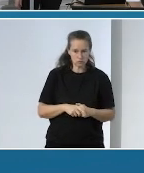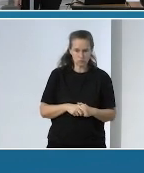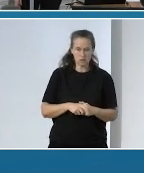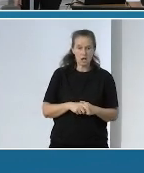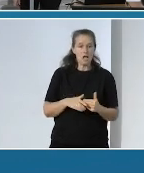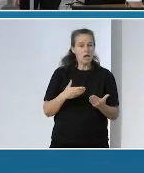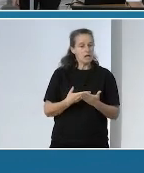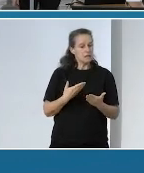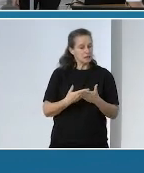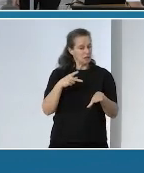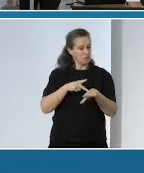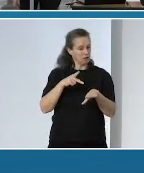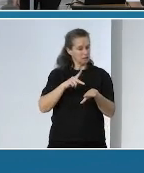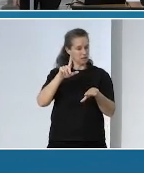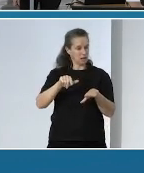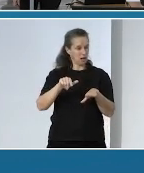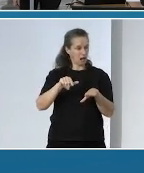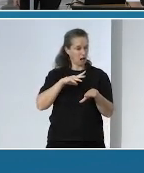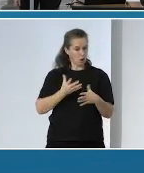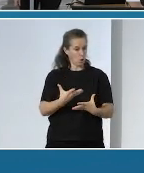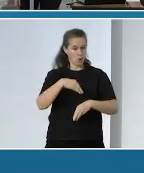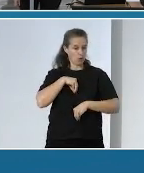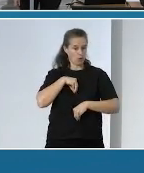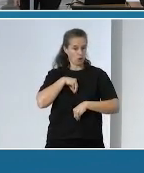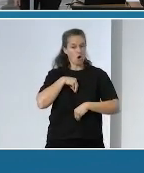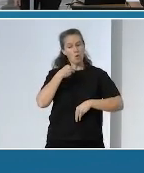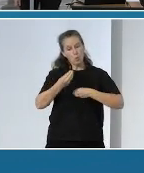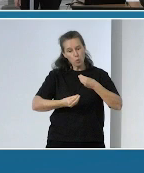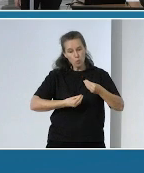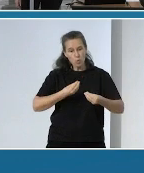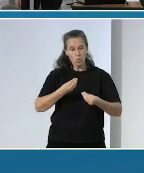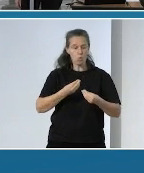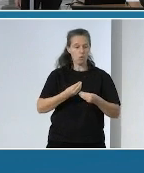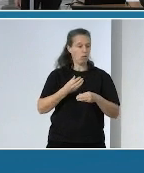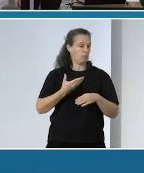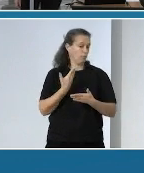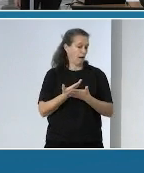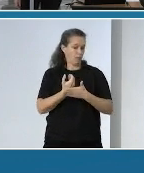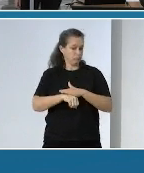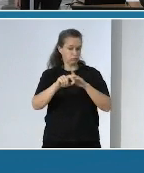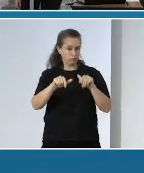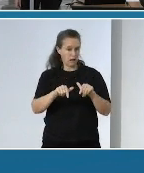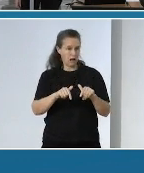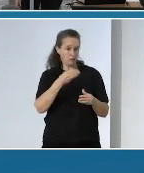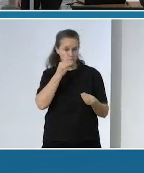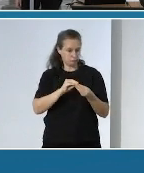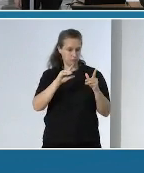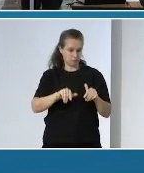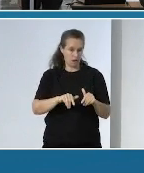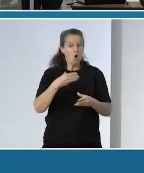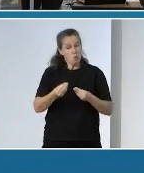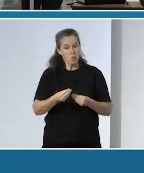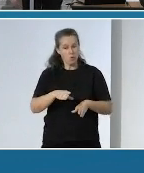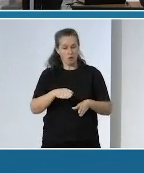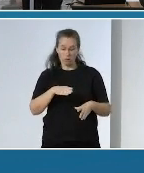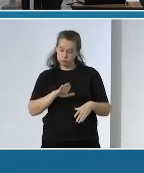Et ces pathologies sont acquises ou congénitales dans la petite enfance, ou acquises